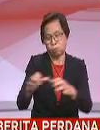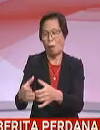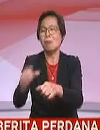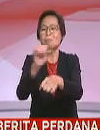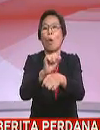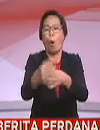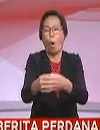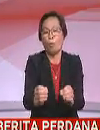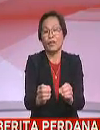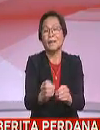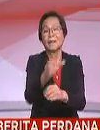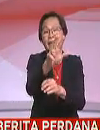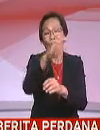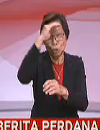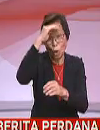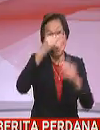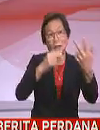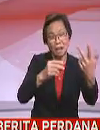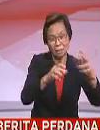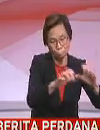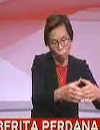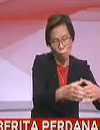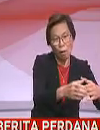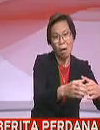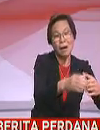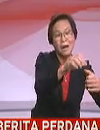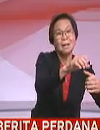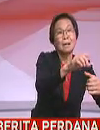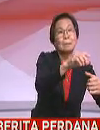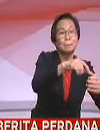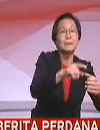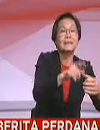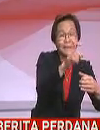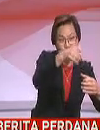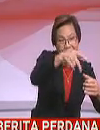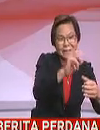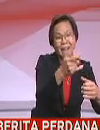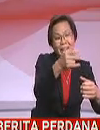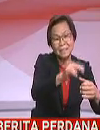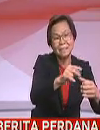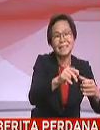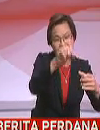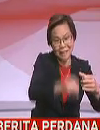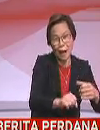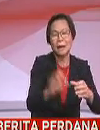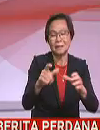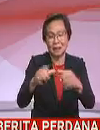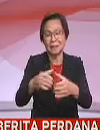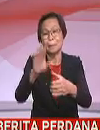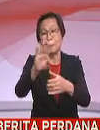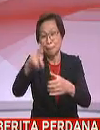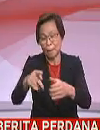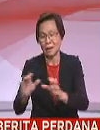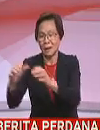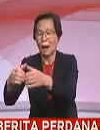Johor Pule 3 kelas tadi kesan yaitu Cluster pesiaran Selatan di Johor Baru Cluster jalan kluang di Batu Pahat dan